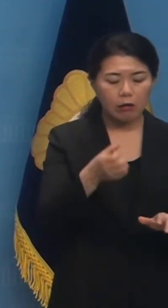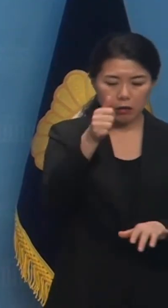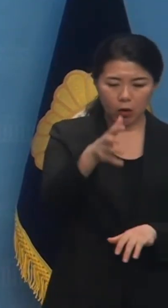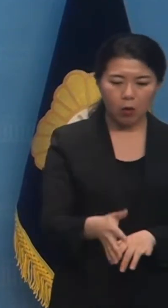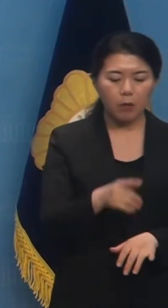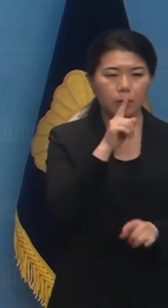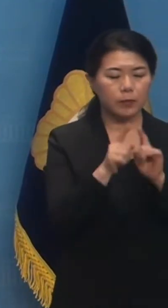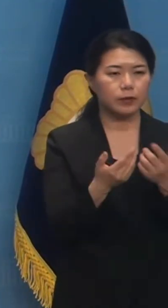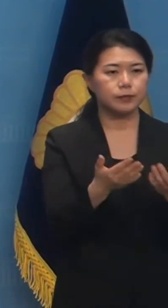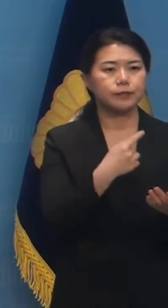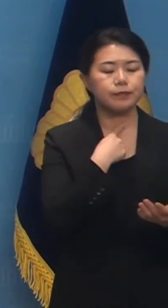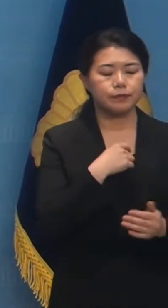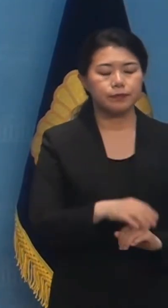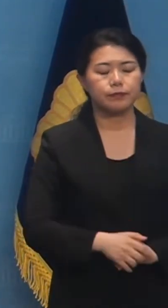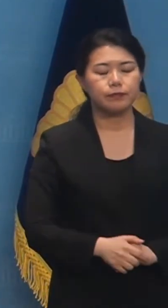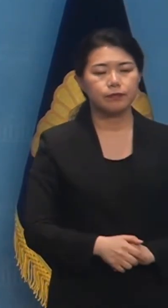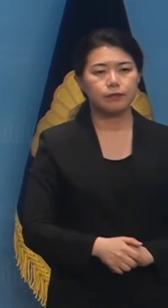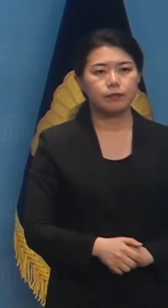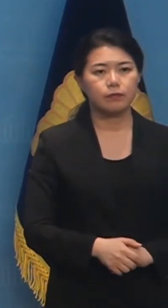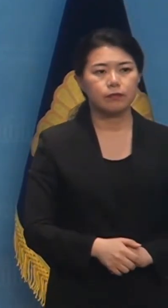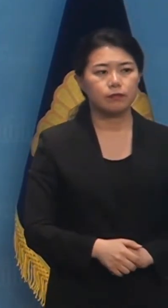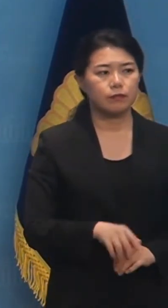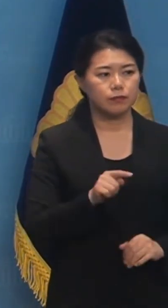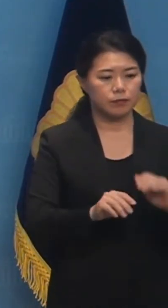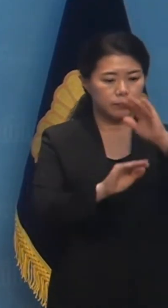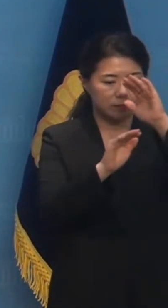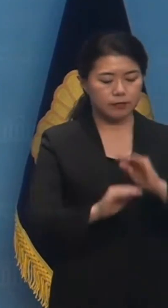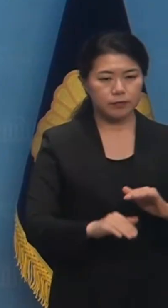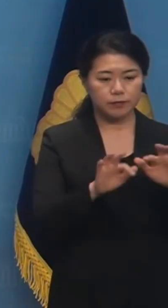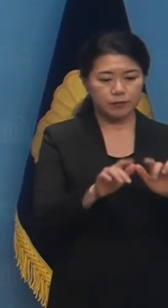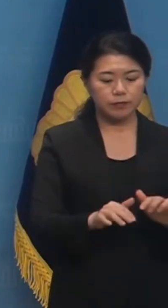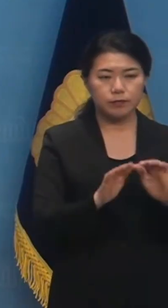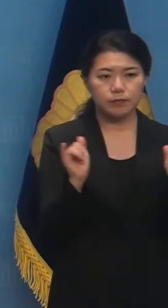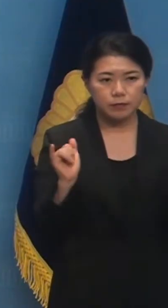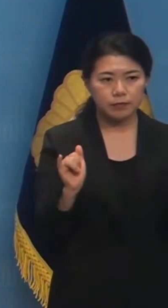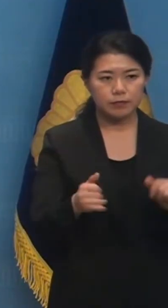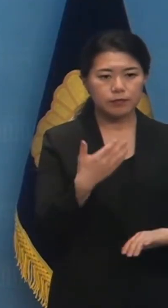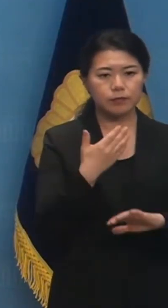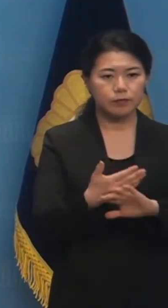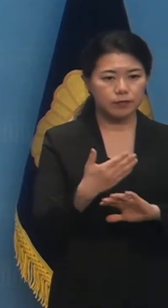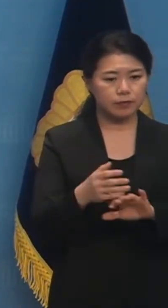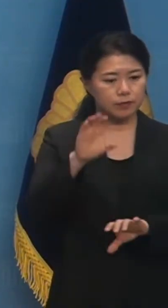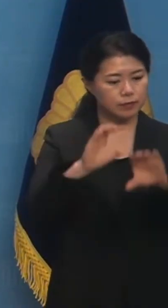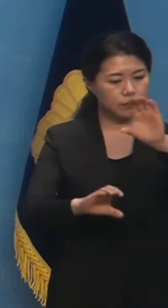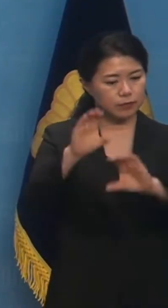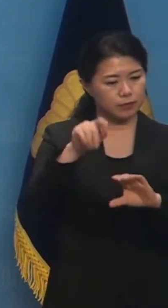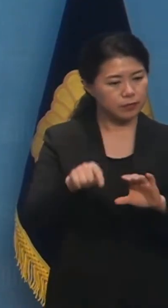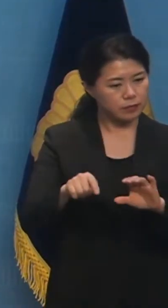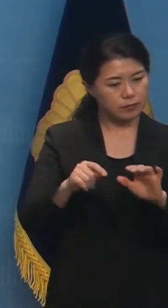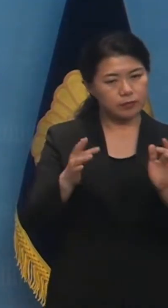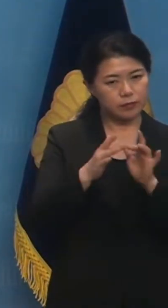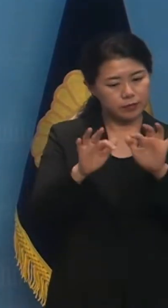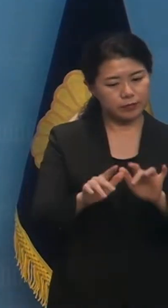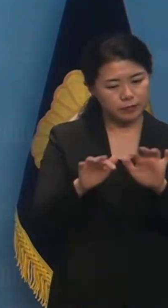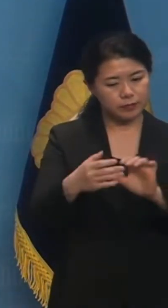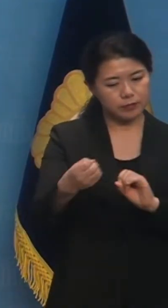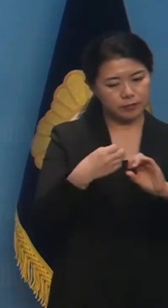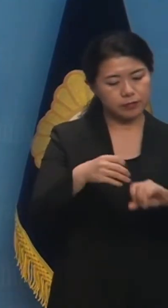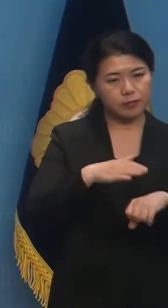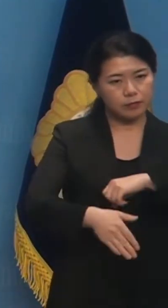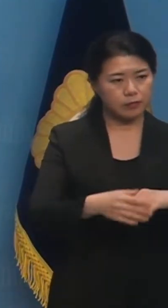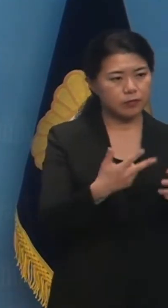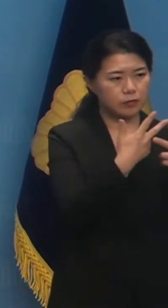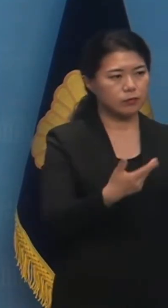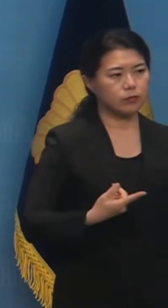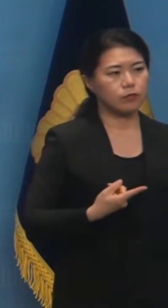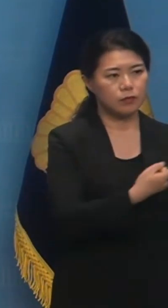차례 걸쳐서 보고드린 바 있습니다. 해당 글의 작성자는 타 이용자 게시글에 댓글 형식으로 이재명 죽이고